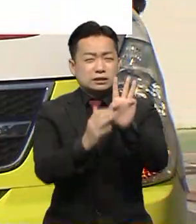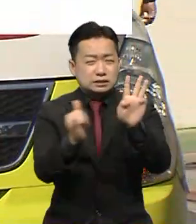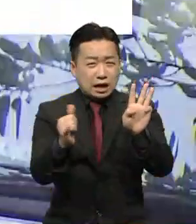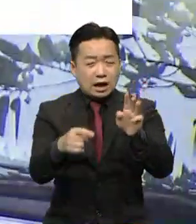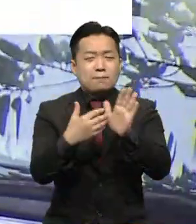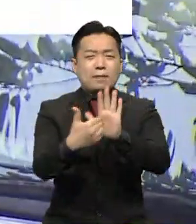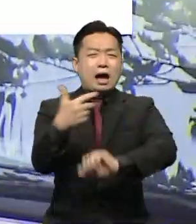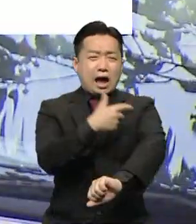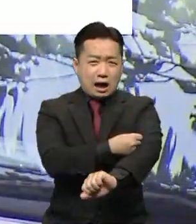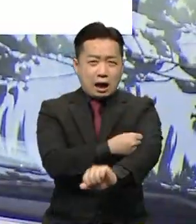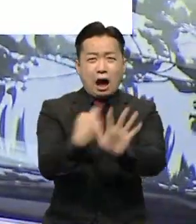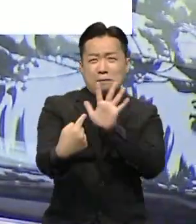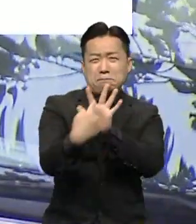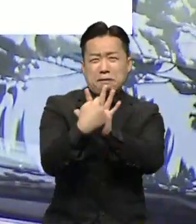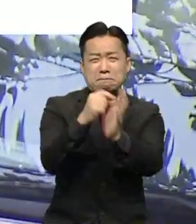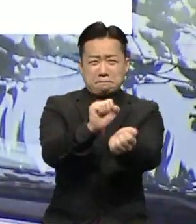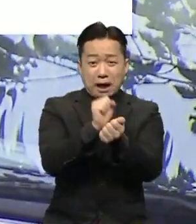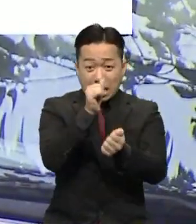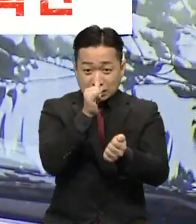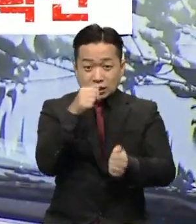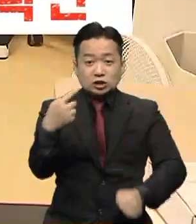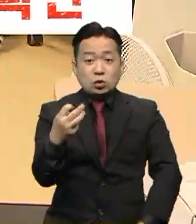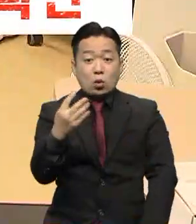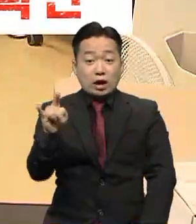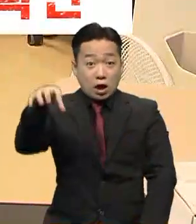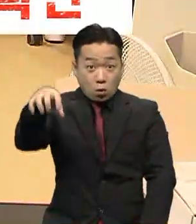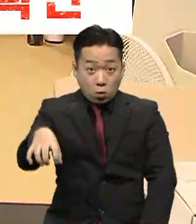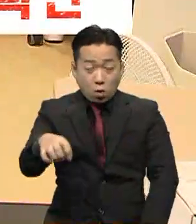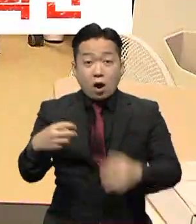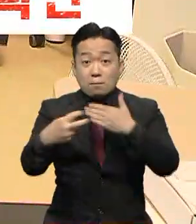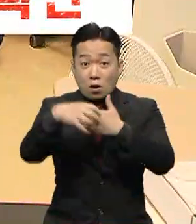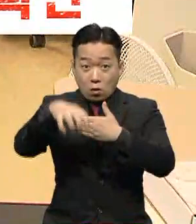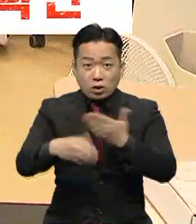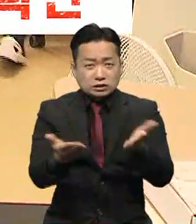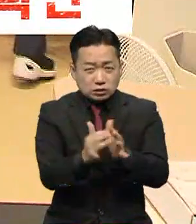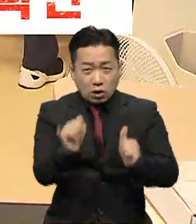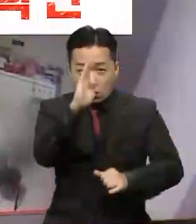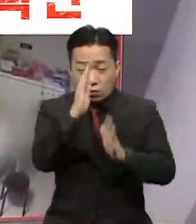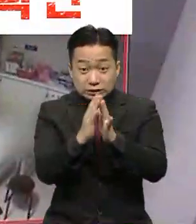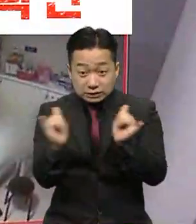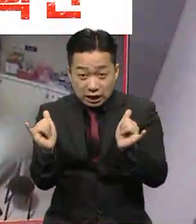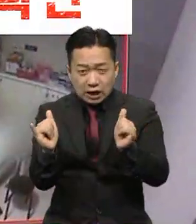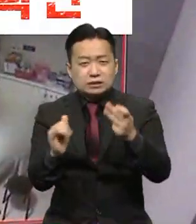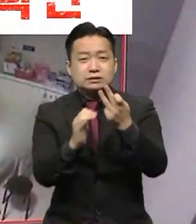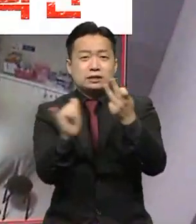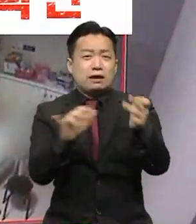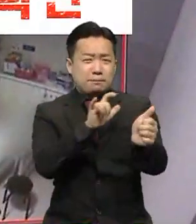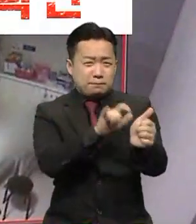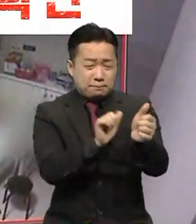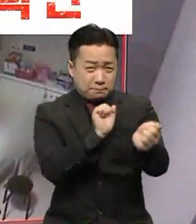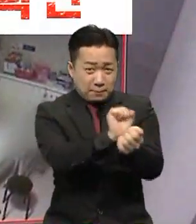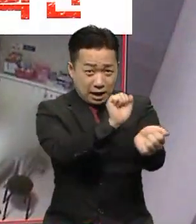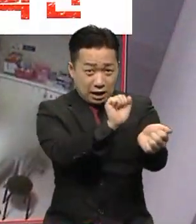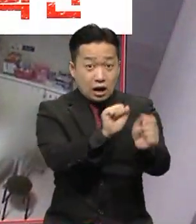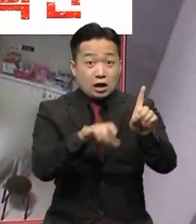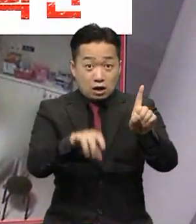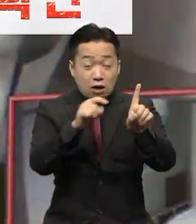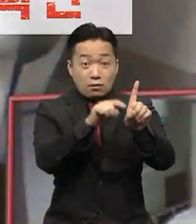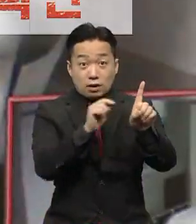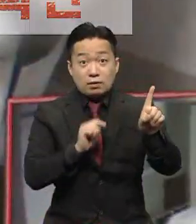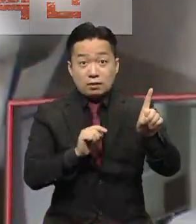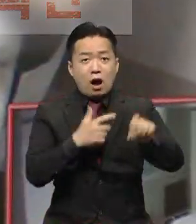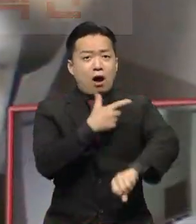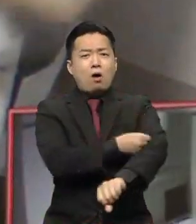확인됐고, 동래구 종합병원에서도 직원과 환자 등 13명이 감염됐는데 첫 확진자가